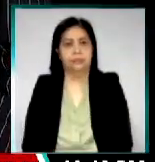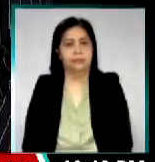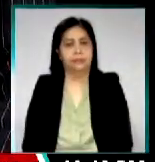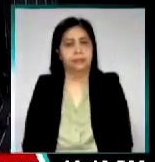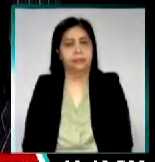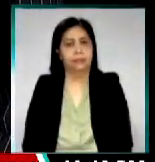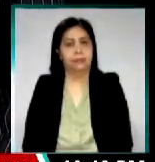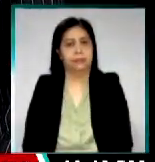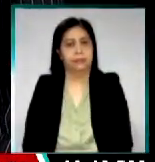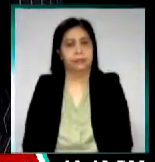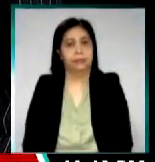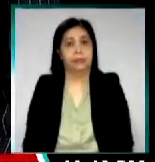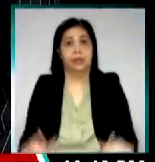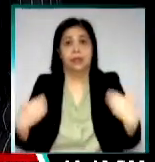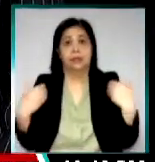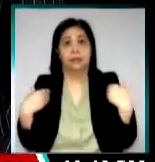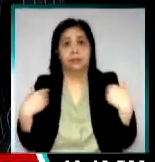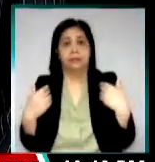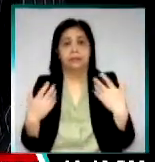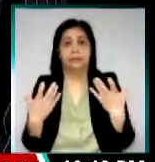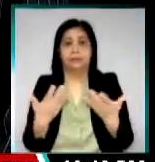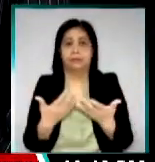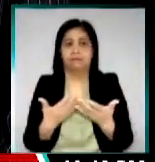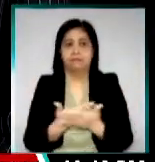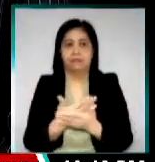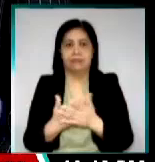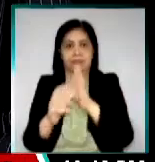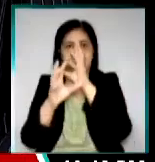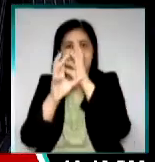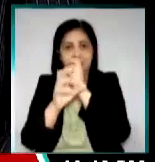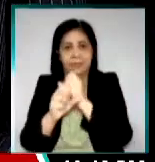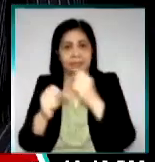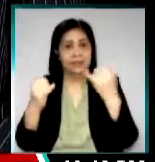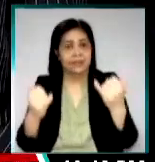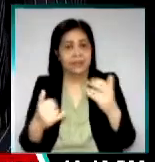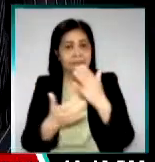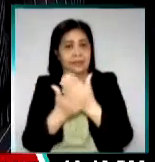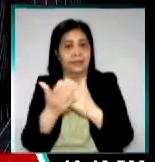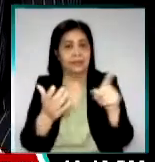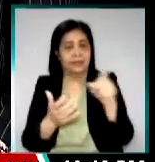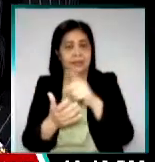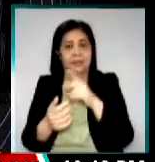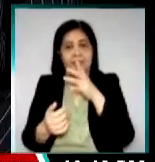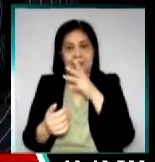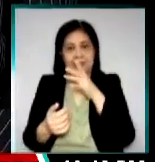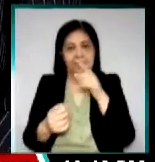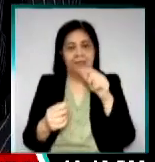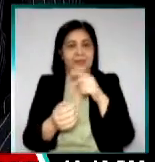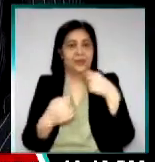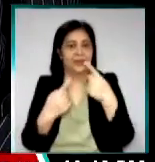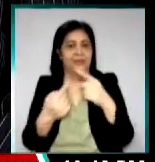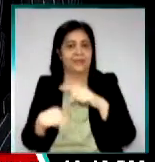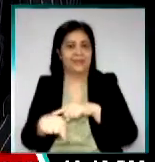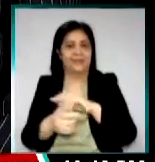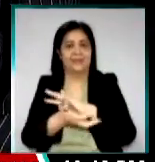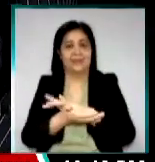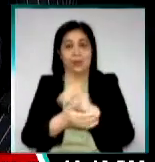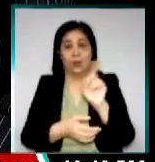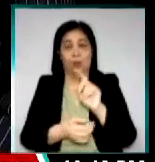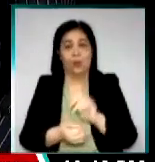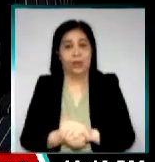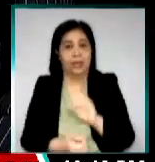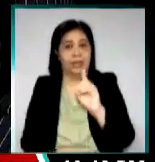May bagong kinahuhumalingan ngayon ang ilang mami sa gitna po ng pandemya. Yan ang DIY